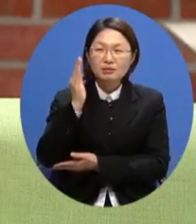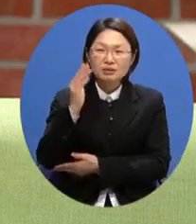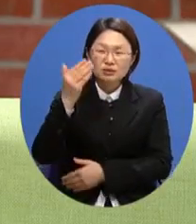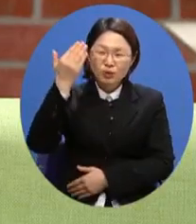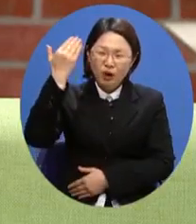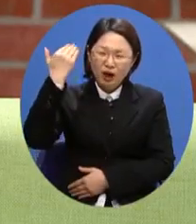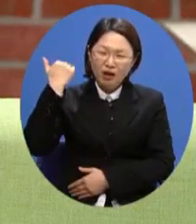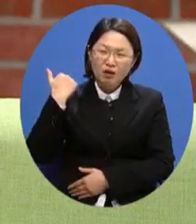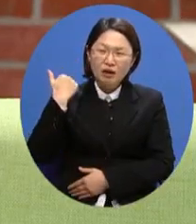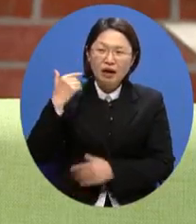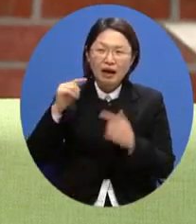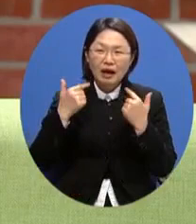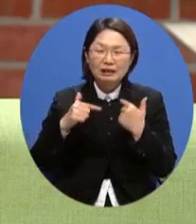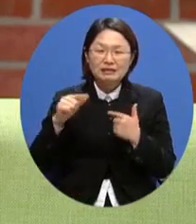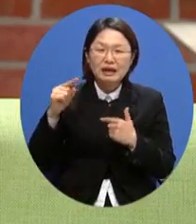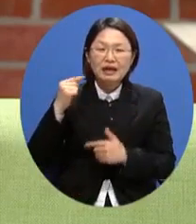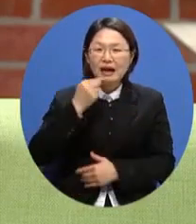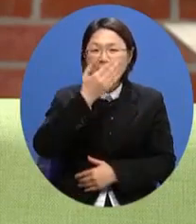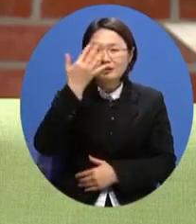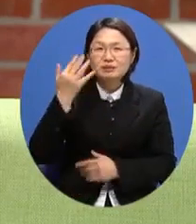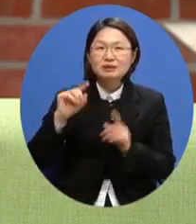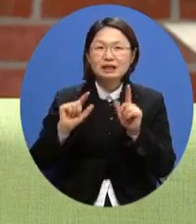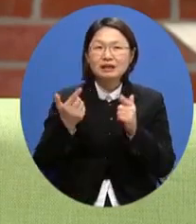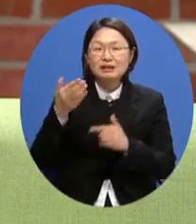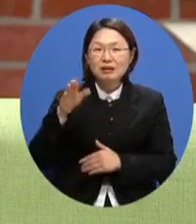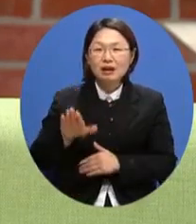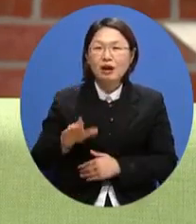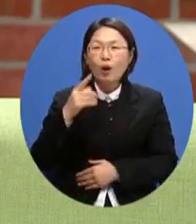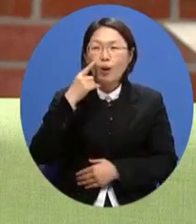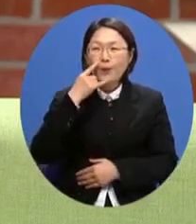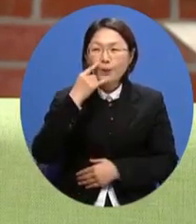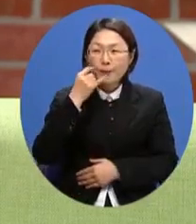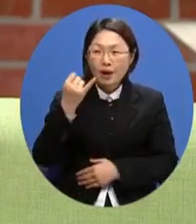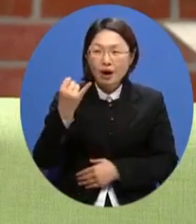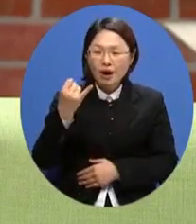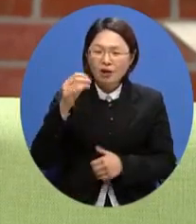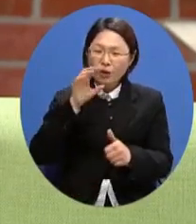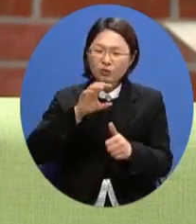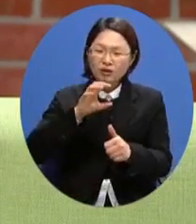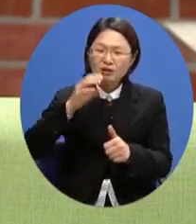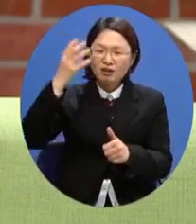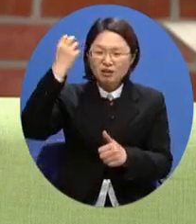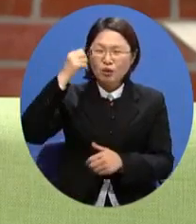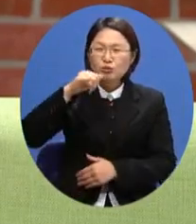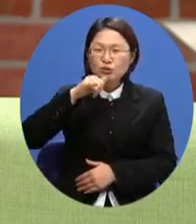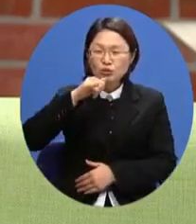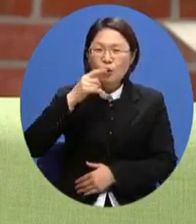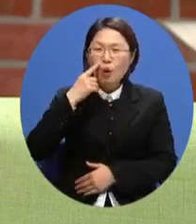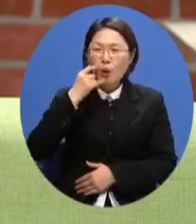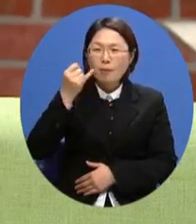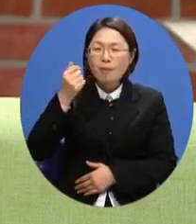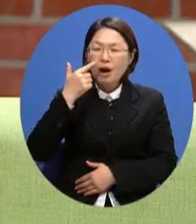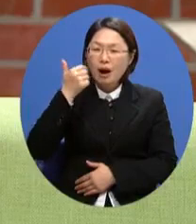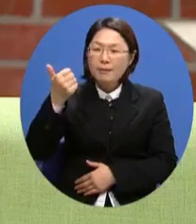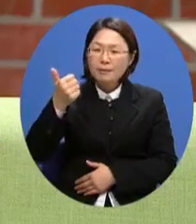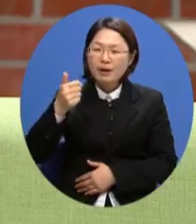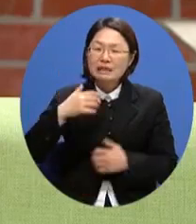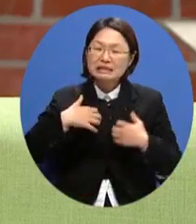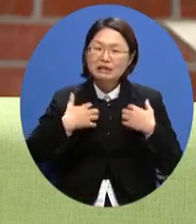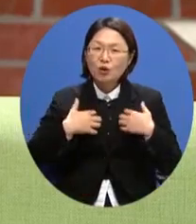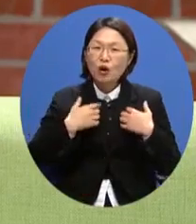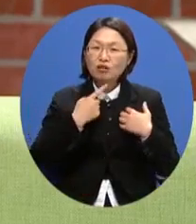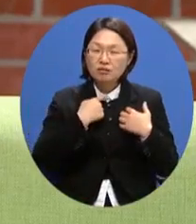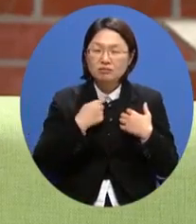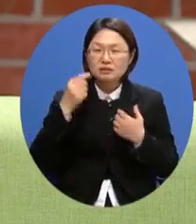과거가 뭐 항상 이렇게 아름답지만은 않잖아요. 그렇죠. 엄마한테 혼났던 기억도 있었을 거고 또 엄마 아빠 되게 즐거웠던 기억도